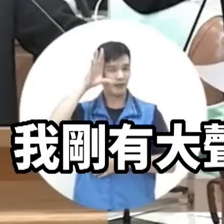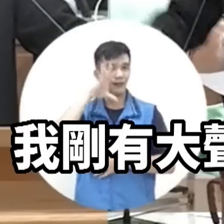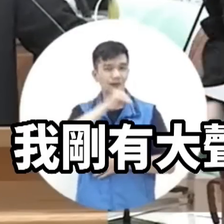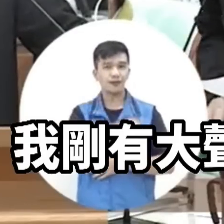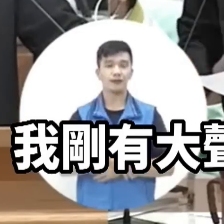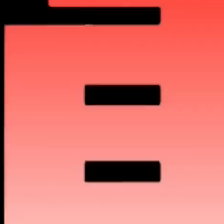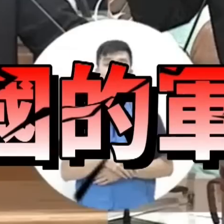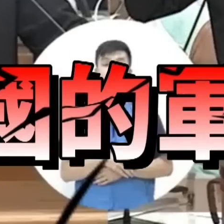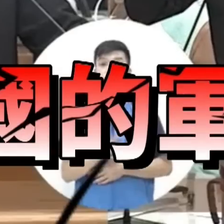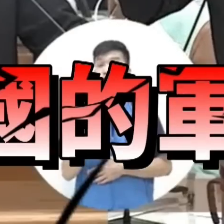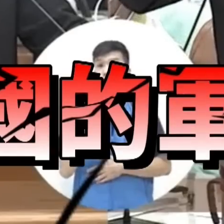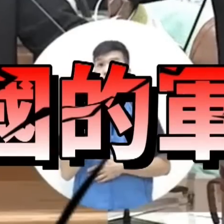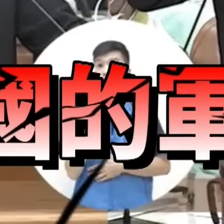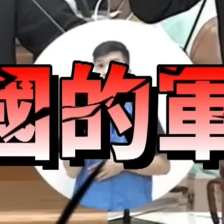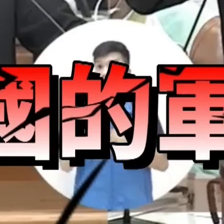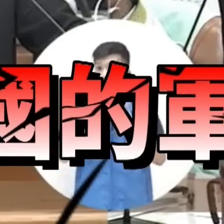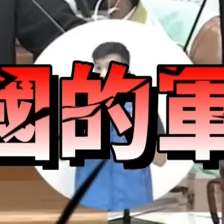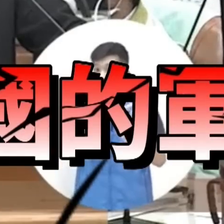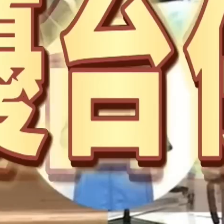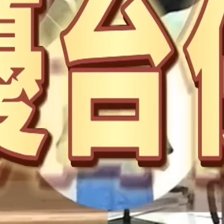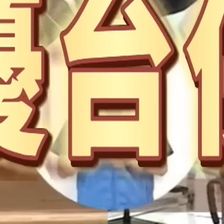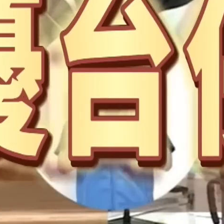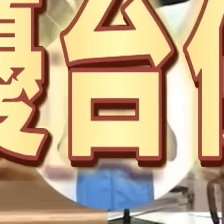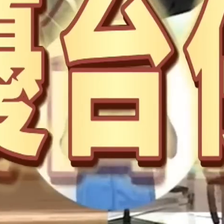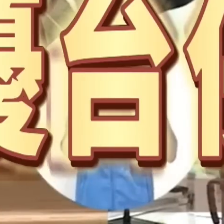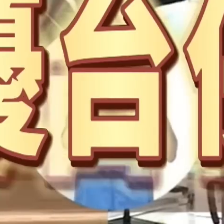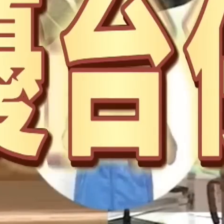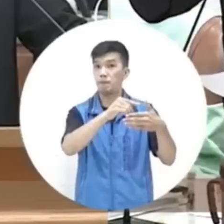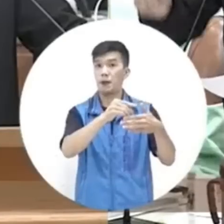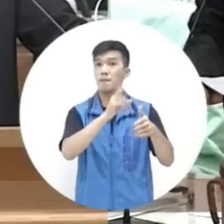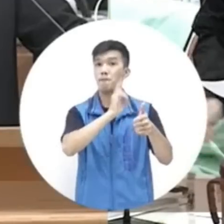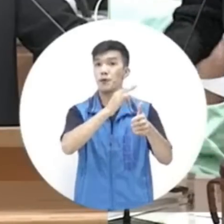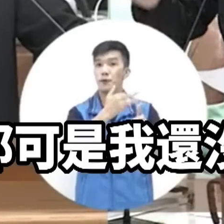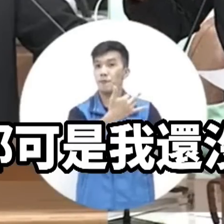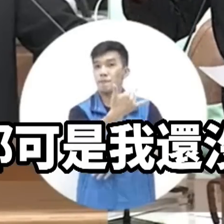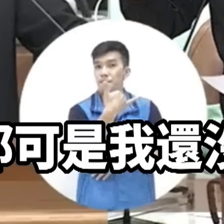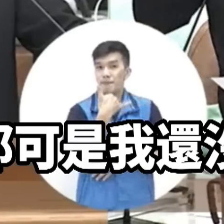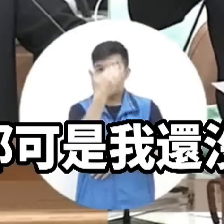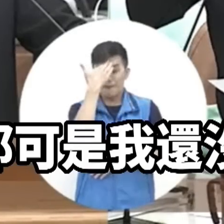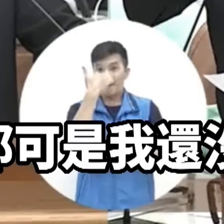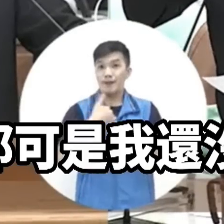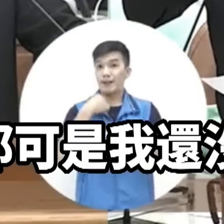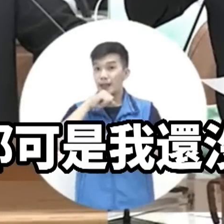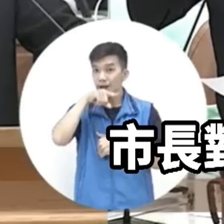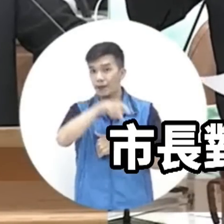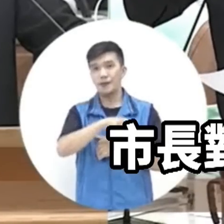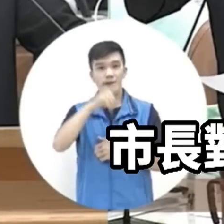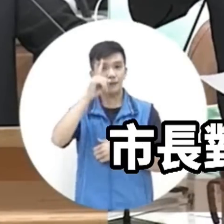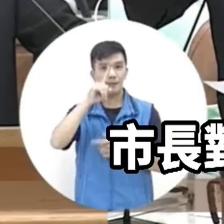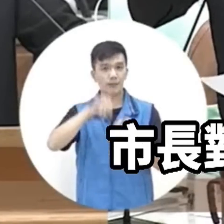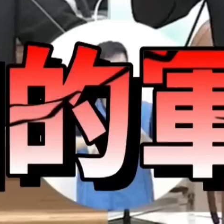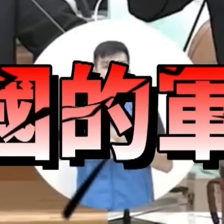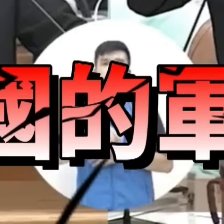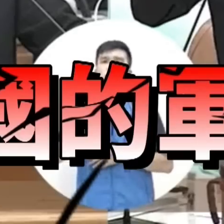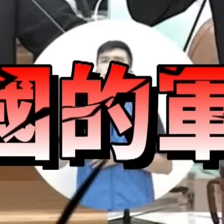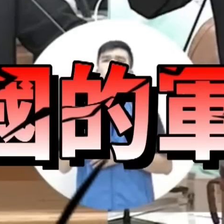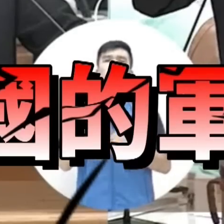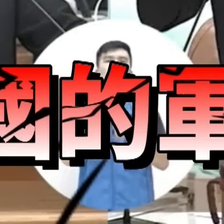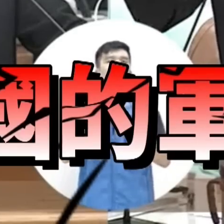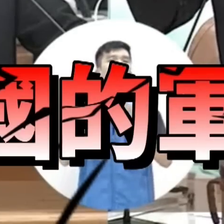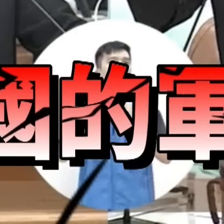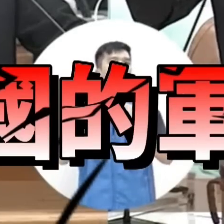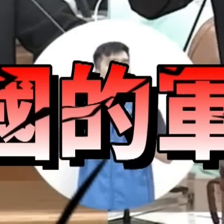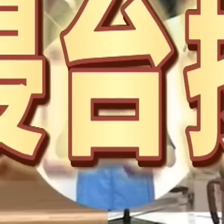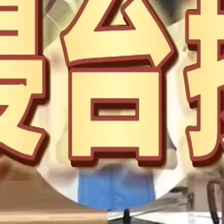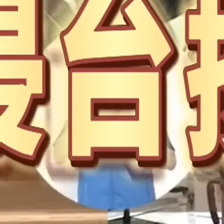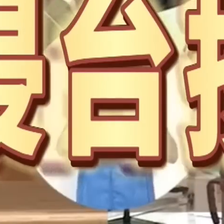有大声的谴责中国的军机军舰老台青台哦，那可是我还没有听到说市长对于中国的军机